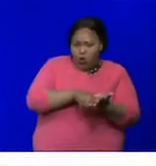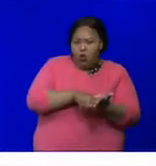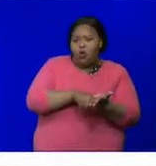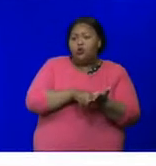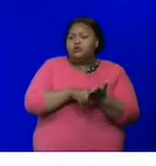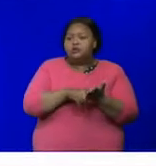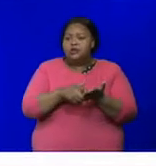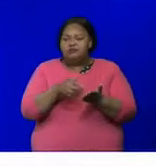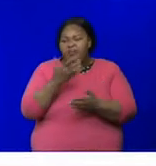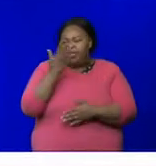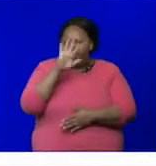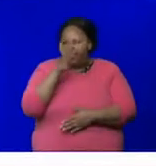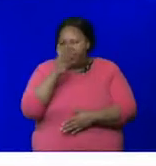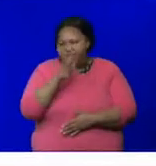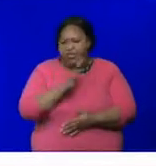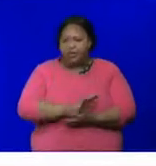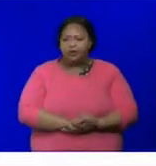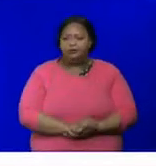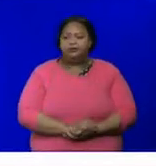sesibayeni lodge kumathapha.